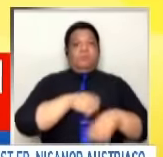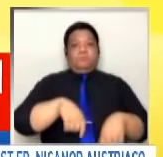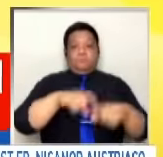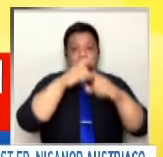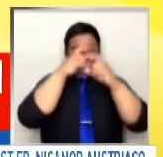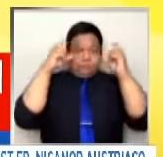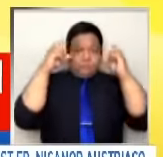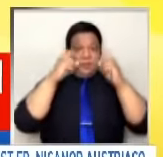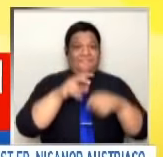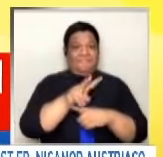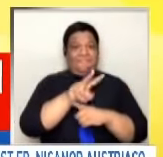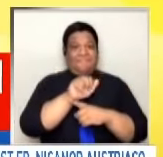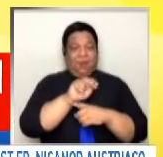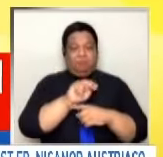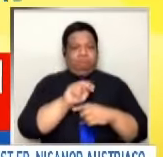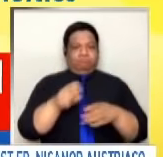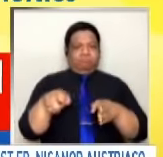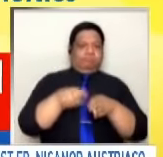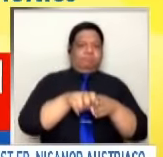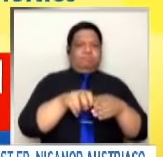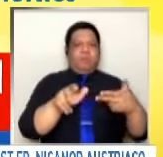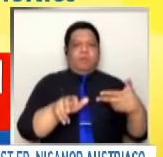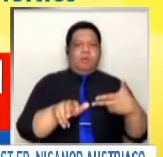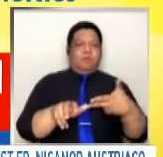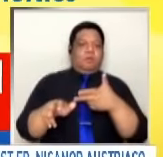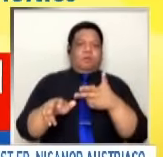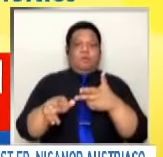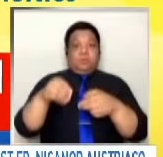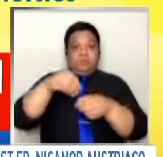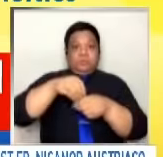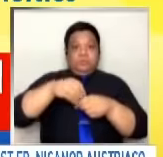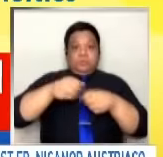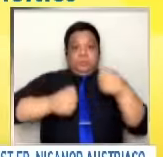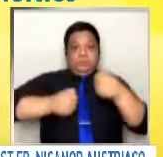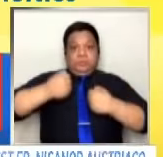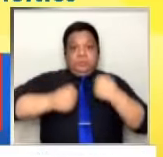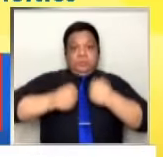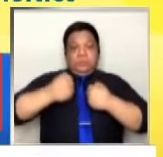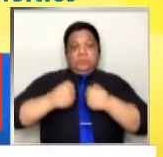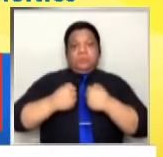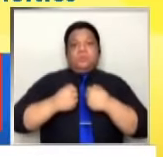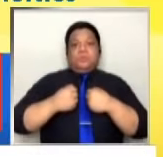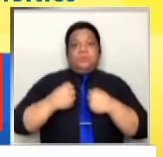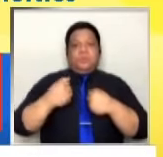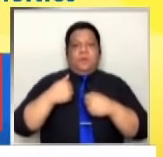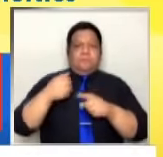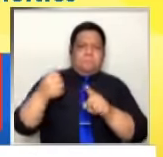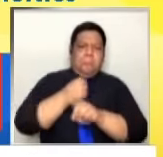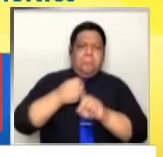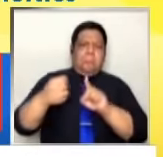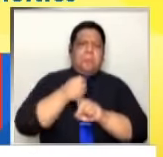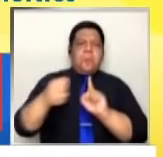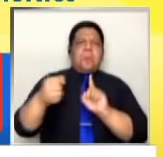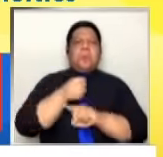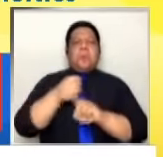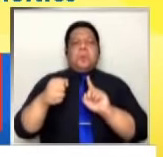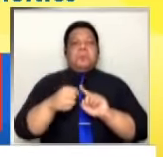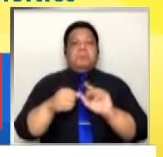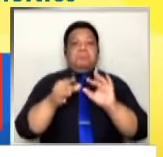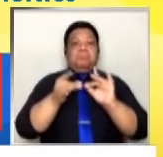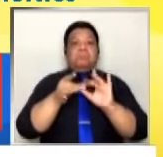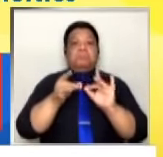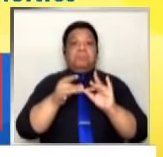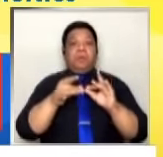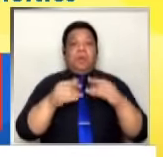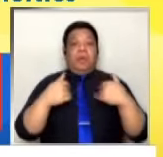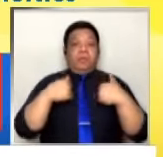nila. Nung nasa loob pa lang sila ng sasakyan, yun nga, parang sinusuntok-suntok sila. Pagkatapos ang sabi, naririnig